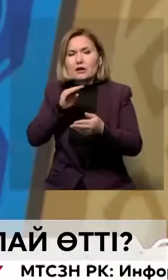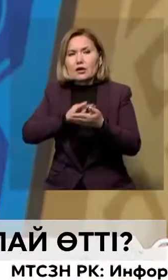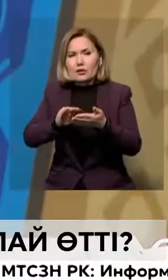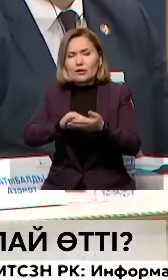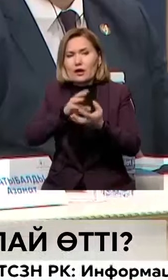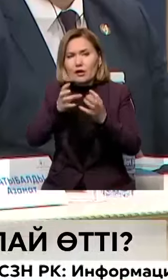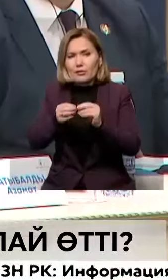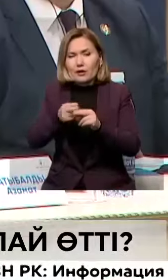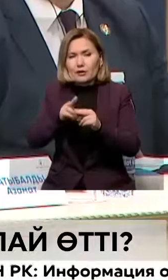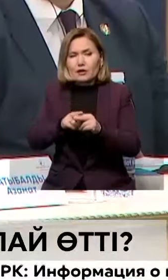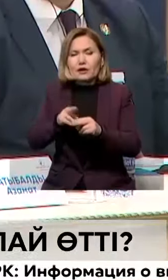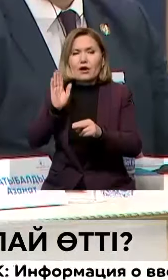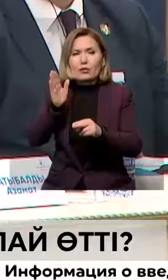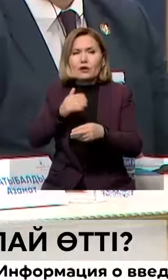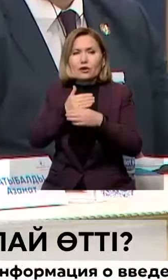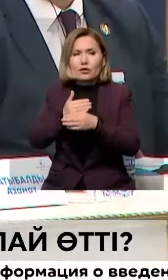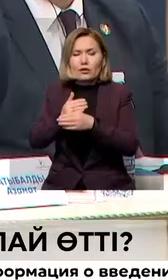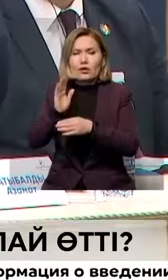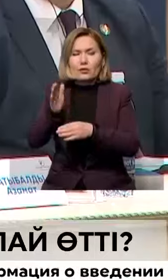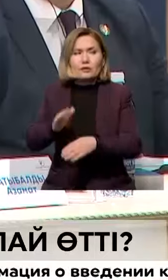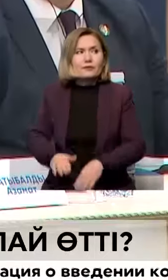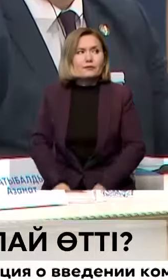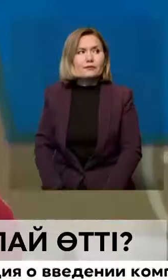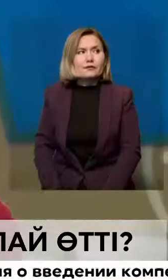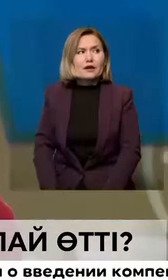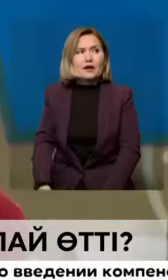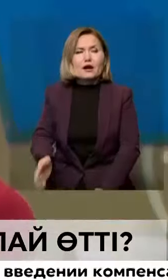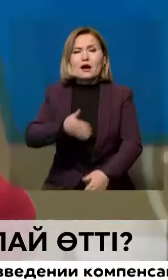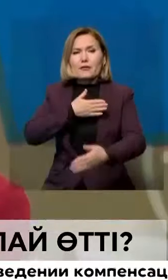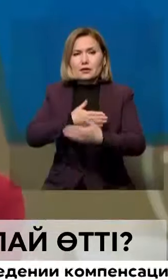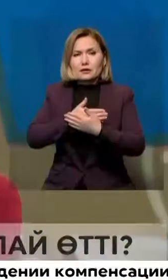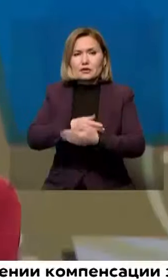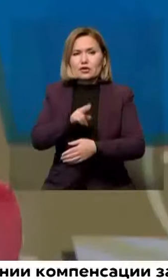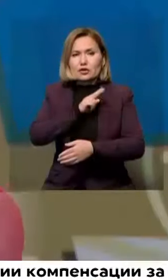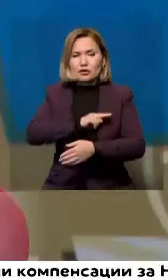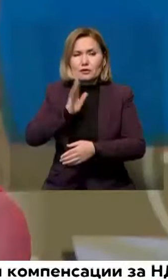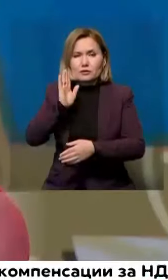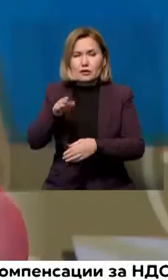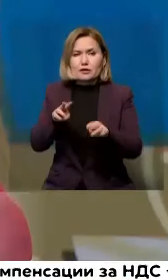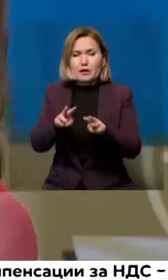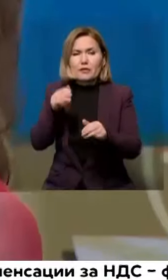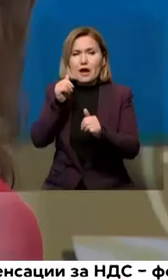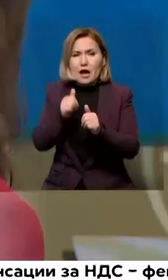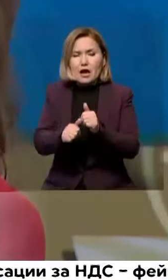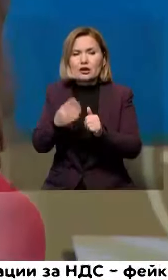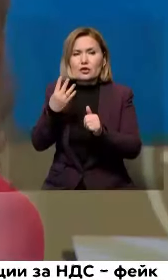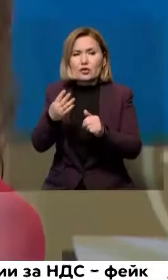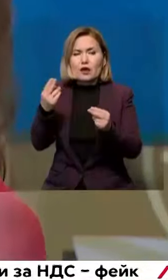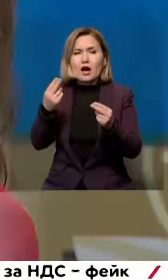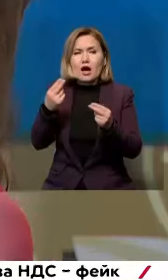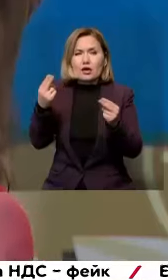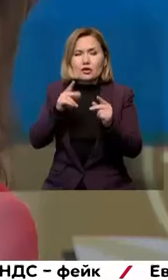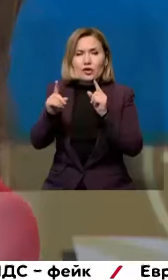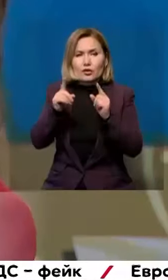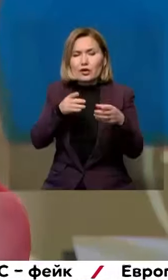түседі, яғни қараусыз қалмайды. Хатшылық белсенді жұмыс істейтін болады. Әр төрт секциядағы